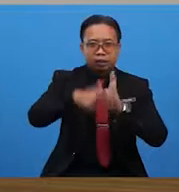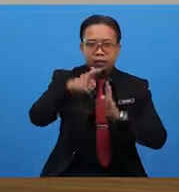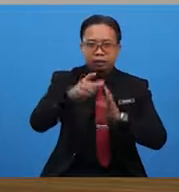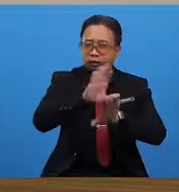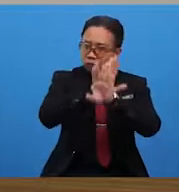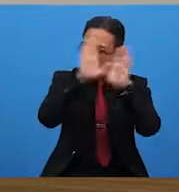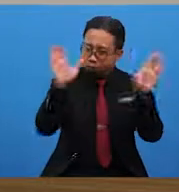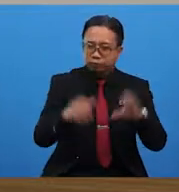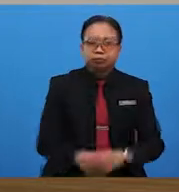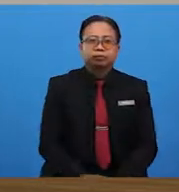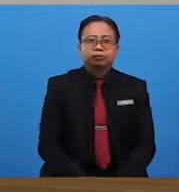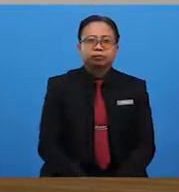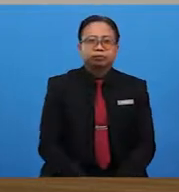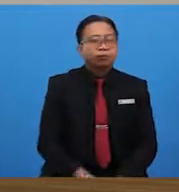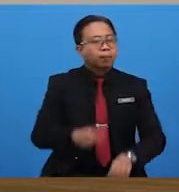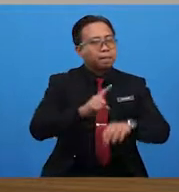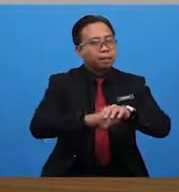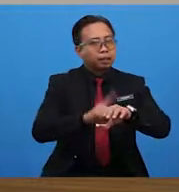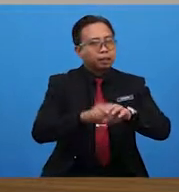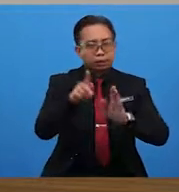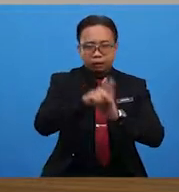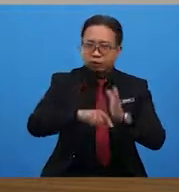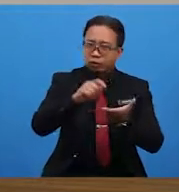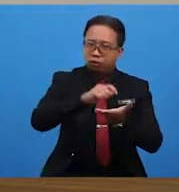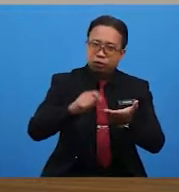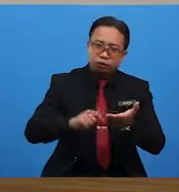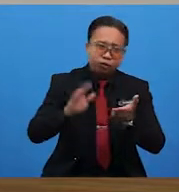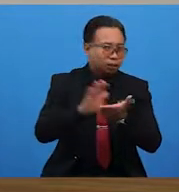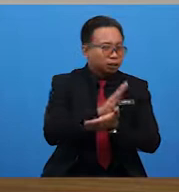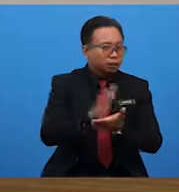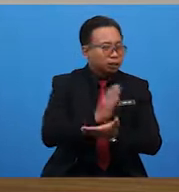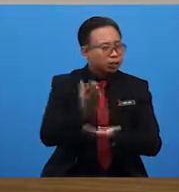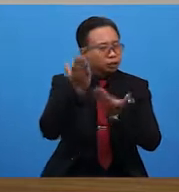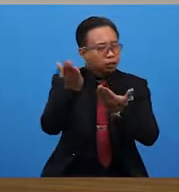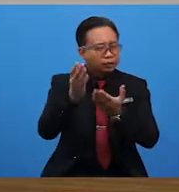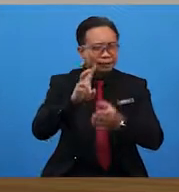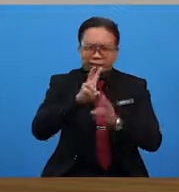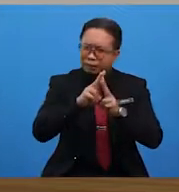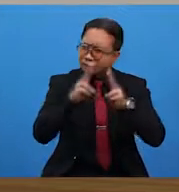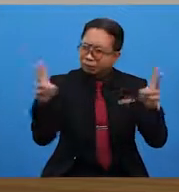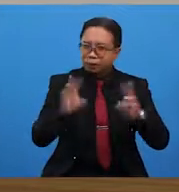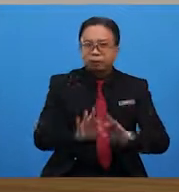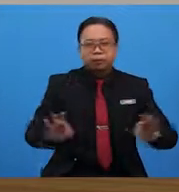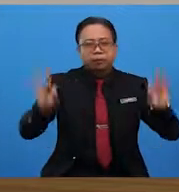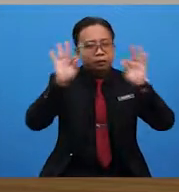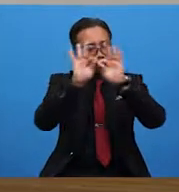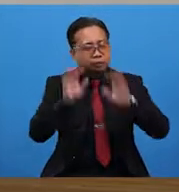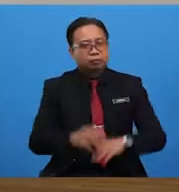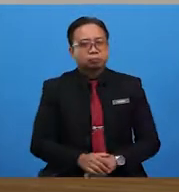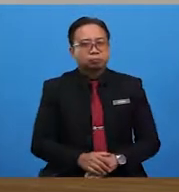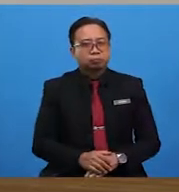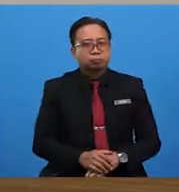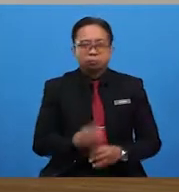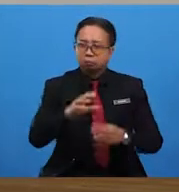penjelasan tentang subjek semasa penulisan kertas cadangan projek sangat penting kerana pemilihan subjek